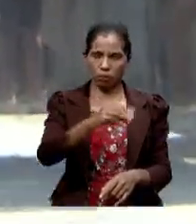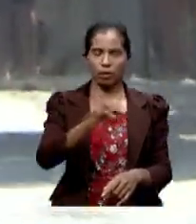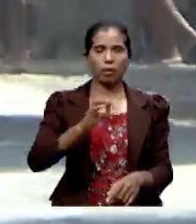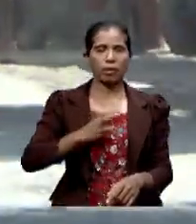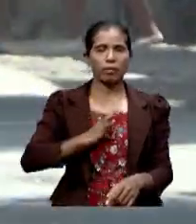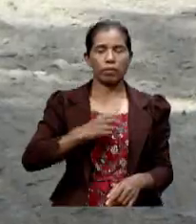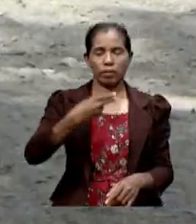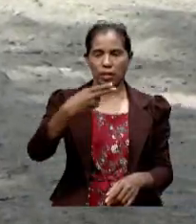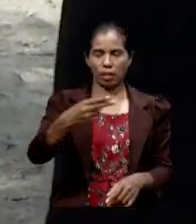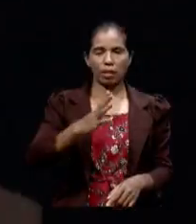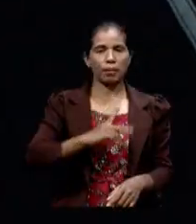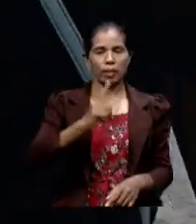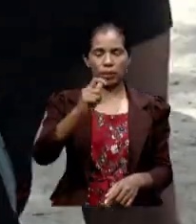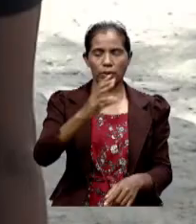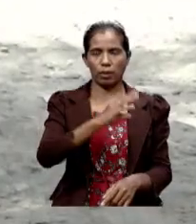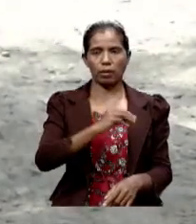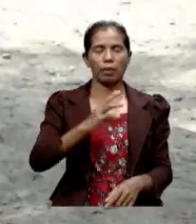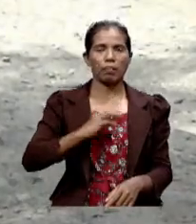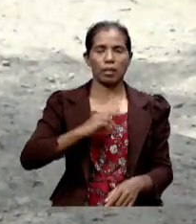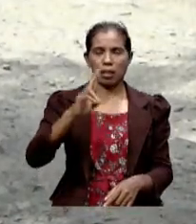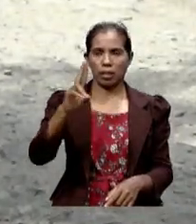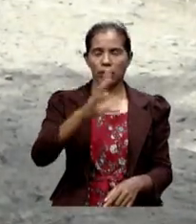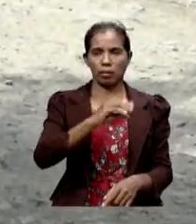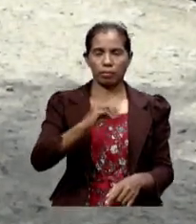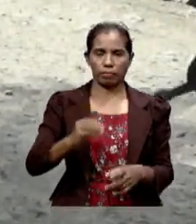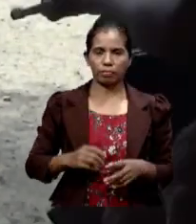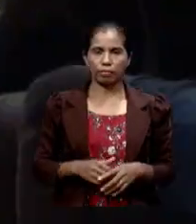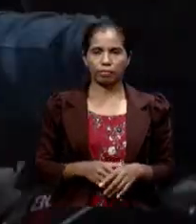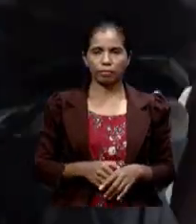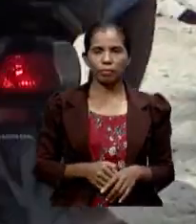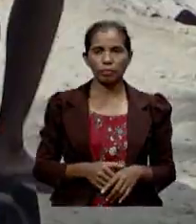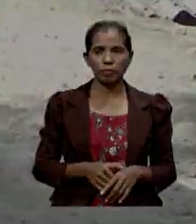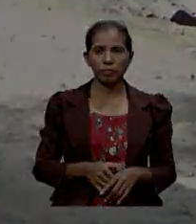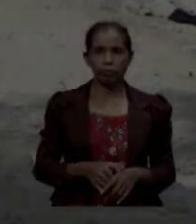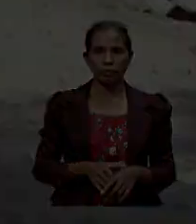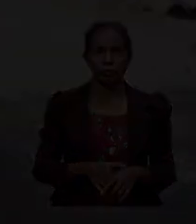beto manlewana no aitara klaran Abra Amaral, GMN.